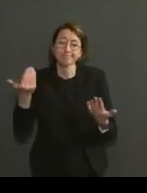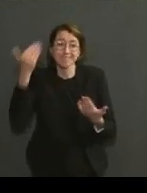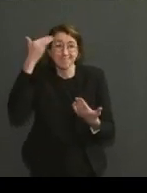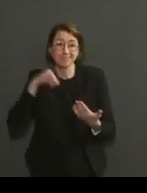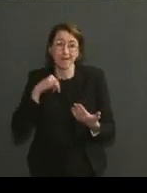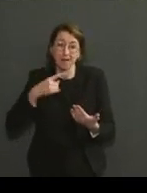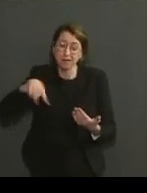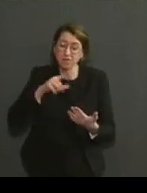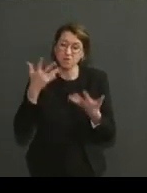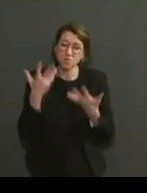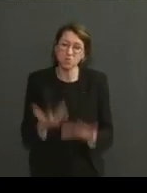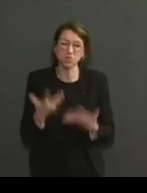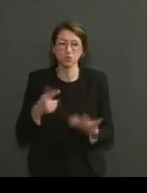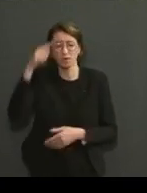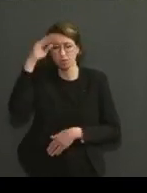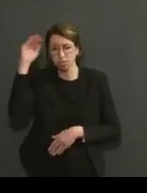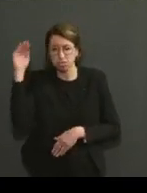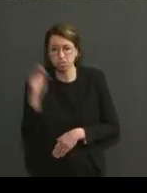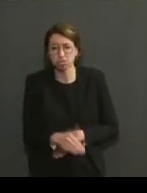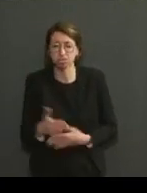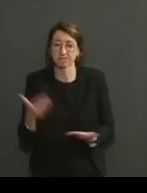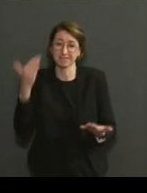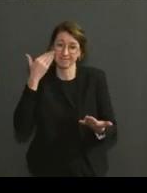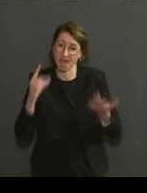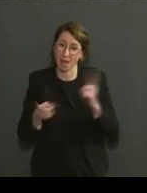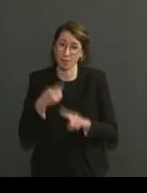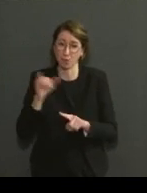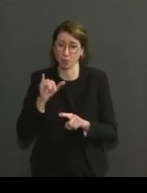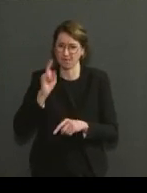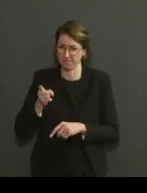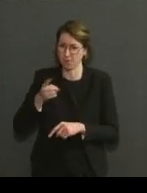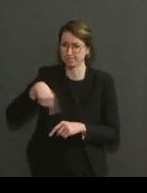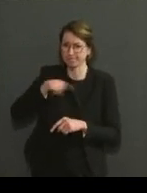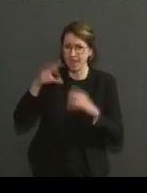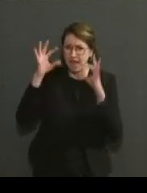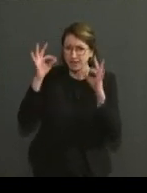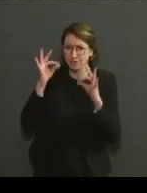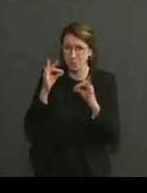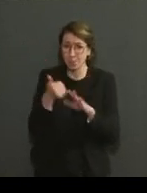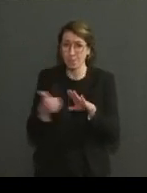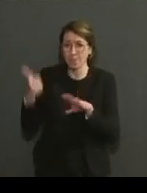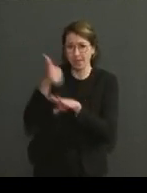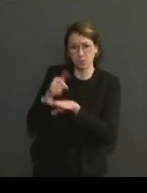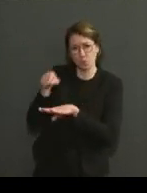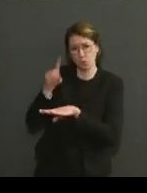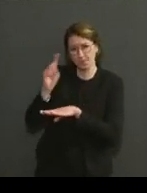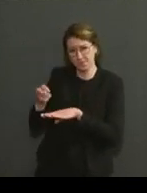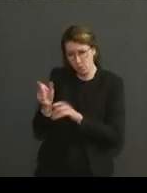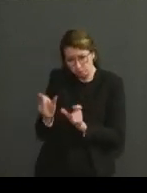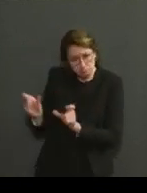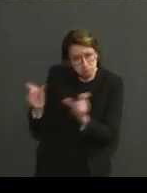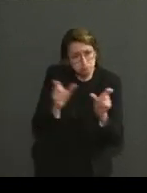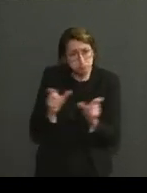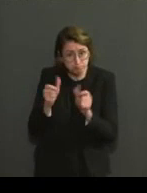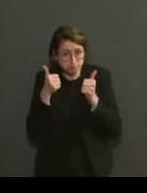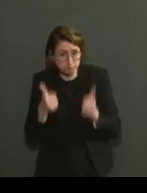employés. Restons attentifs, et ici on s'adresse particulièrement aux employeurs, aux responsables de services, aux services internes de bien-être au travail. Restons